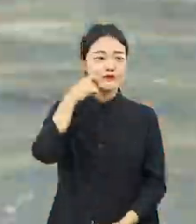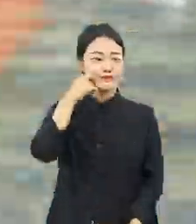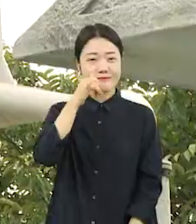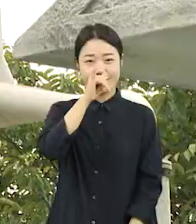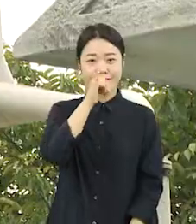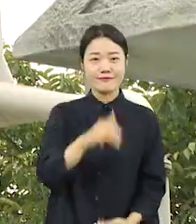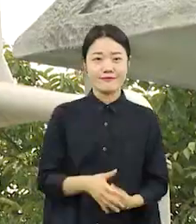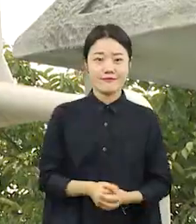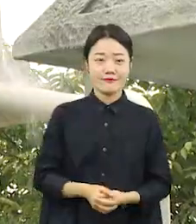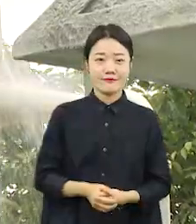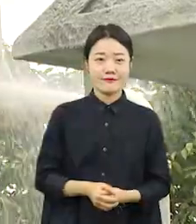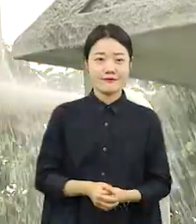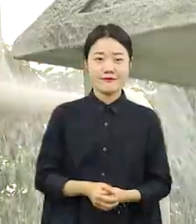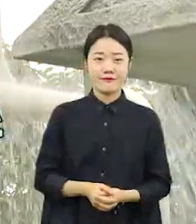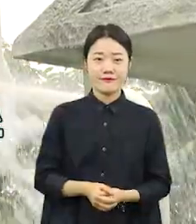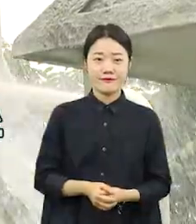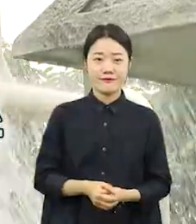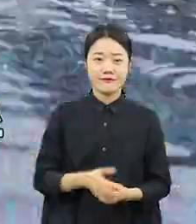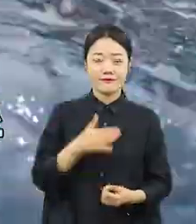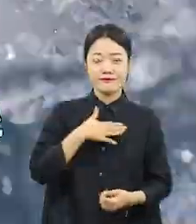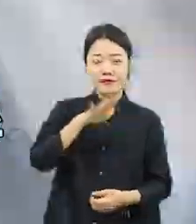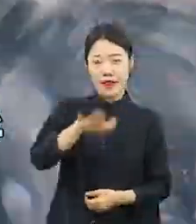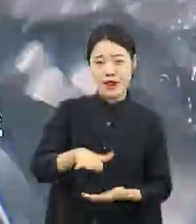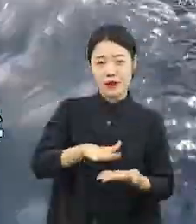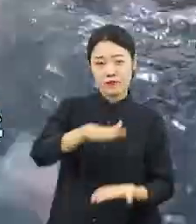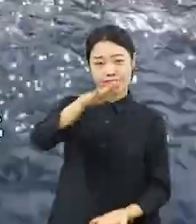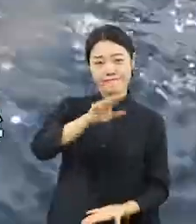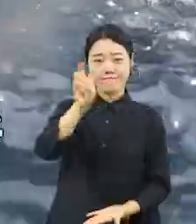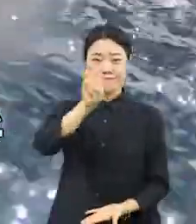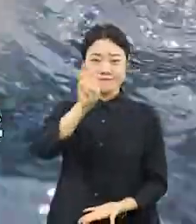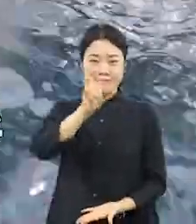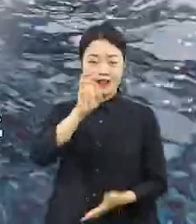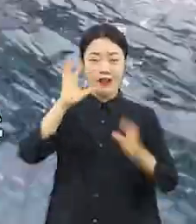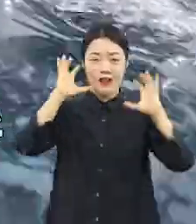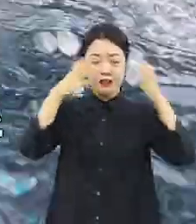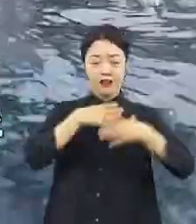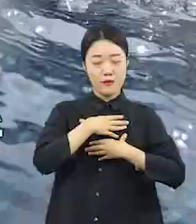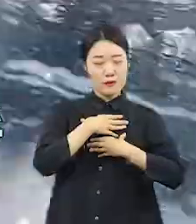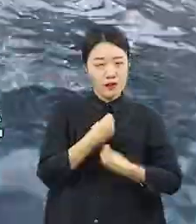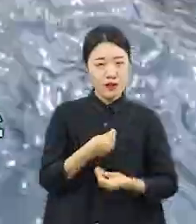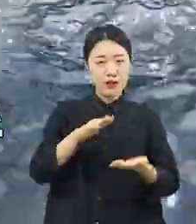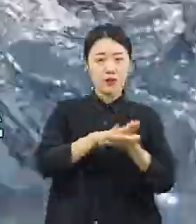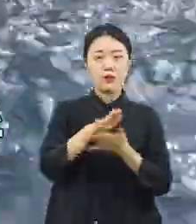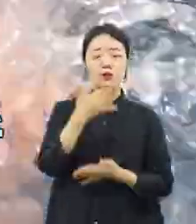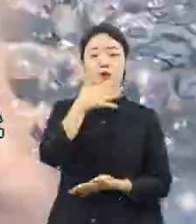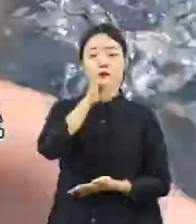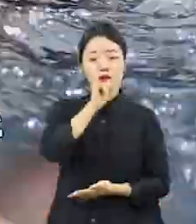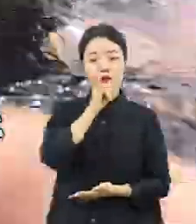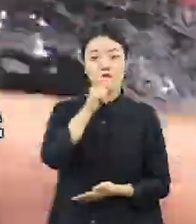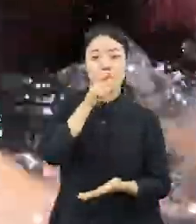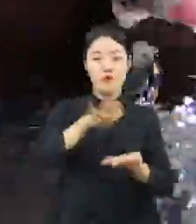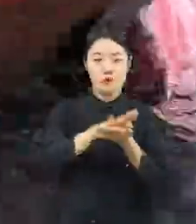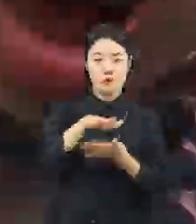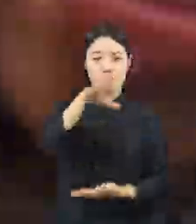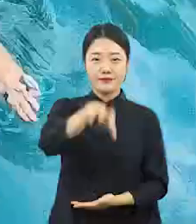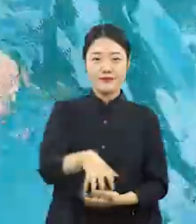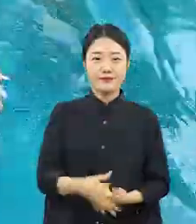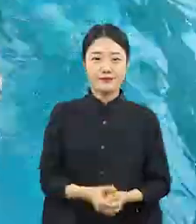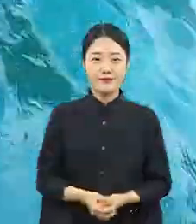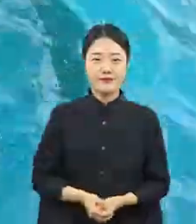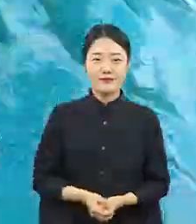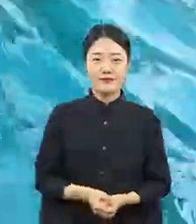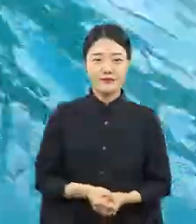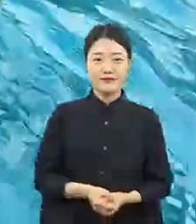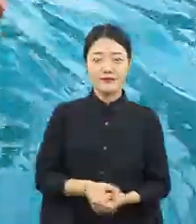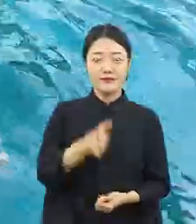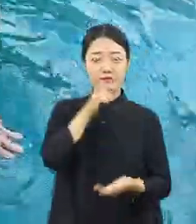인기입니다. 고무바닥과 30cm의 수심으로 아이들이 안전하게 놀기에 최적의 물놀이장입니다. 물놀이